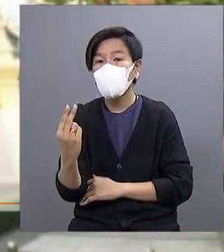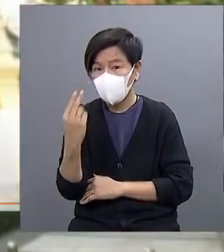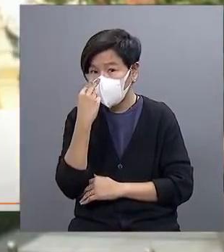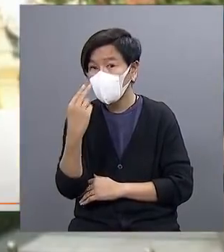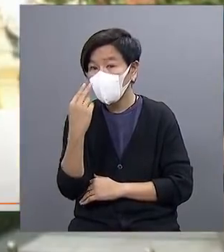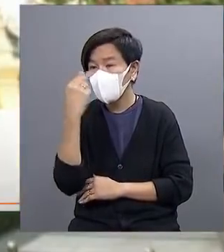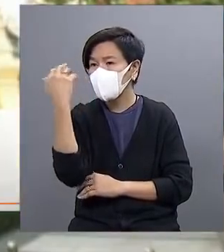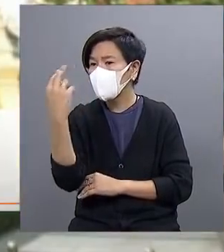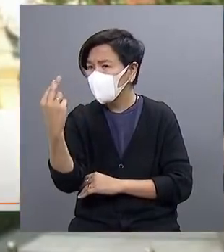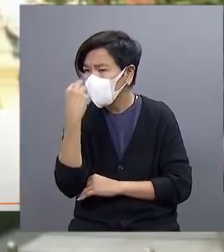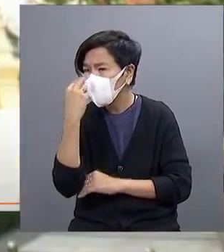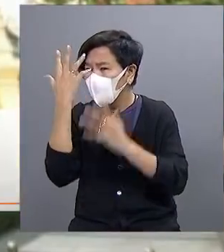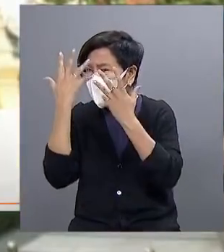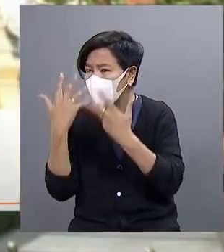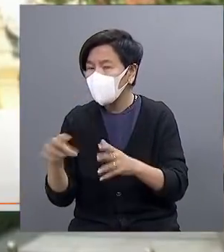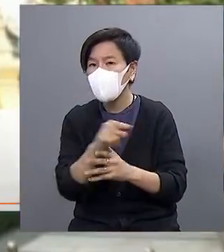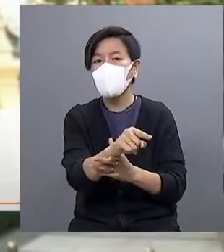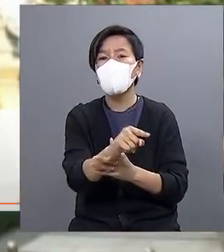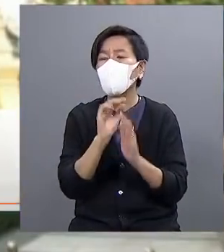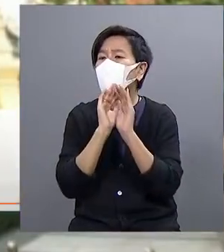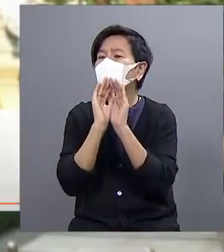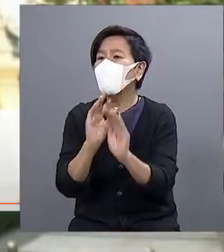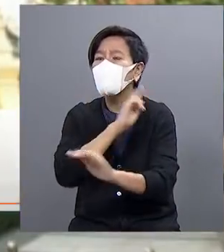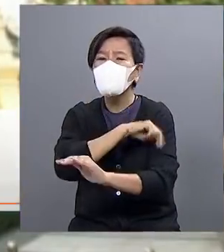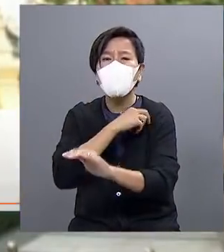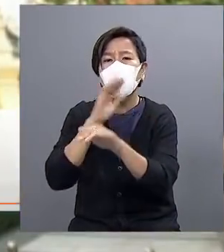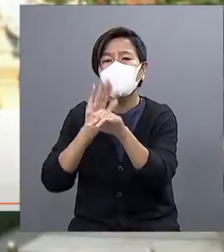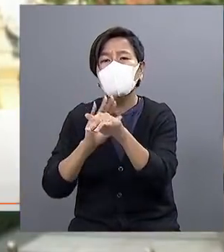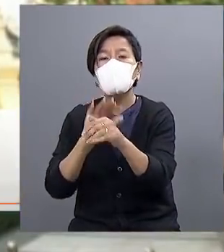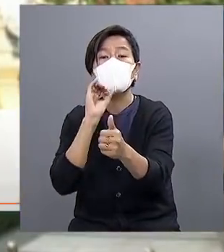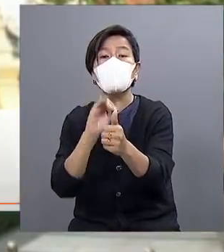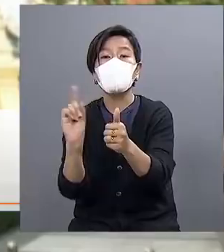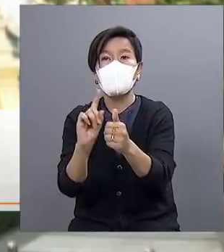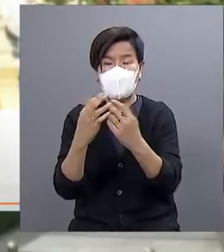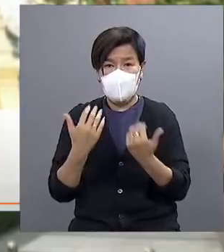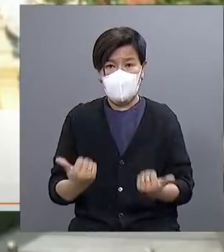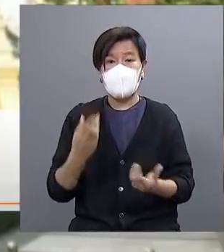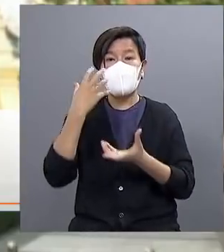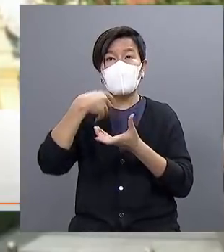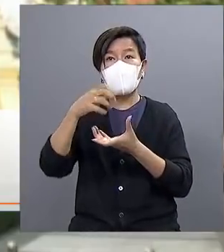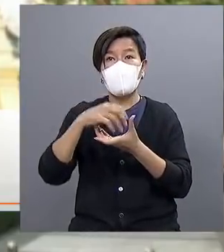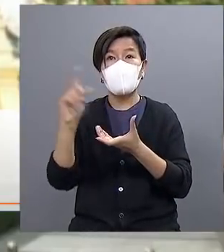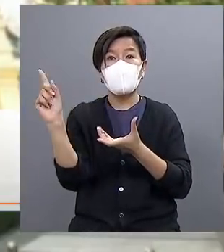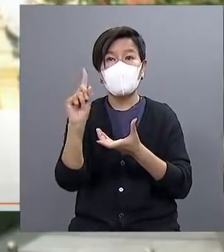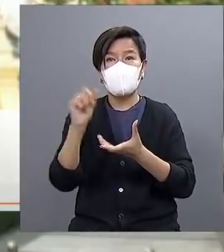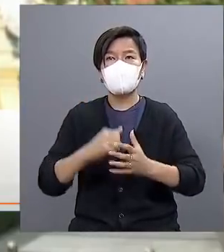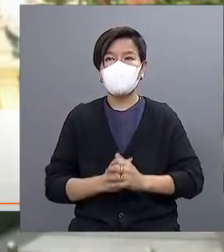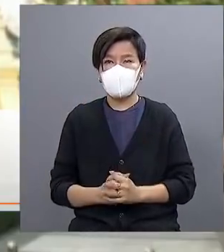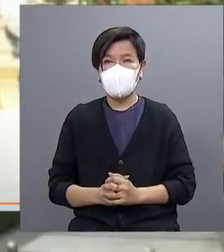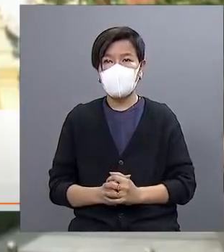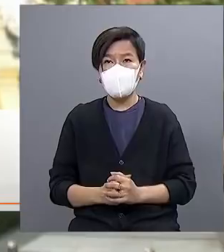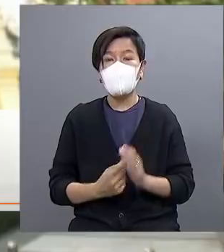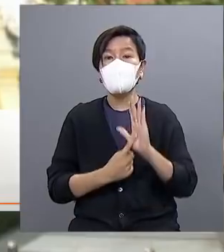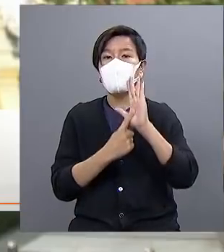ต่างประเทศได้ฉีดมาเยอะแล้วนะครับในเอเชียเองเนี่ยเข้าใจว่าเป็นประเทศที่สองนะจากสิงคโปร์ที่มีการฉีดในเด็กนะครับผมคิดว่า